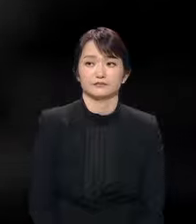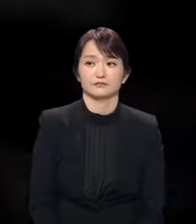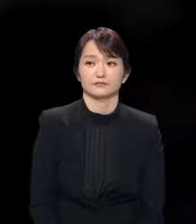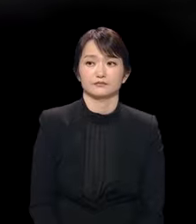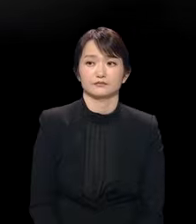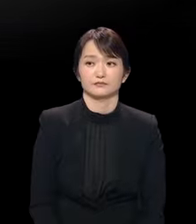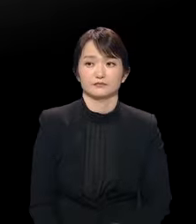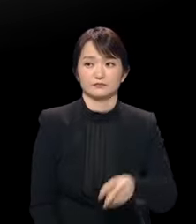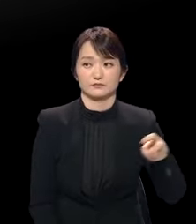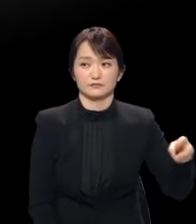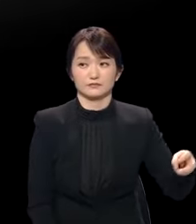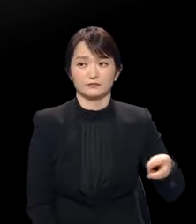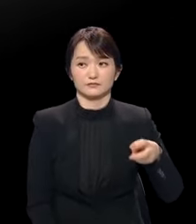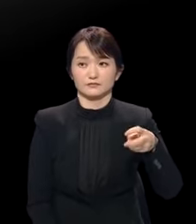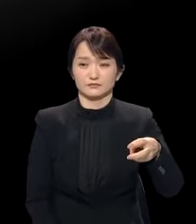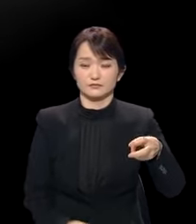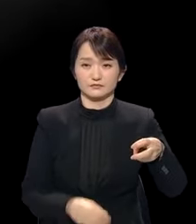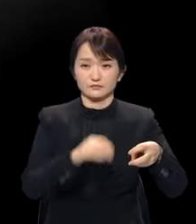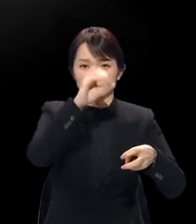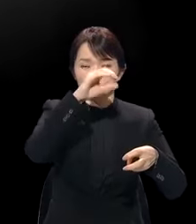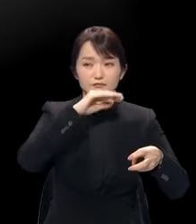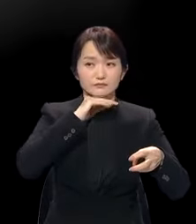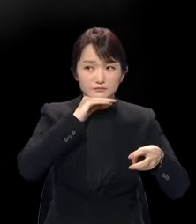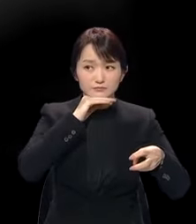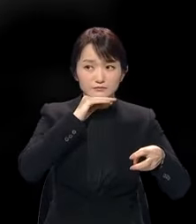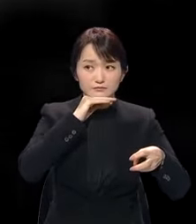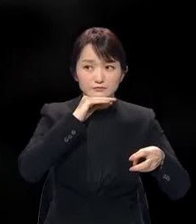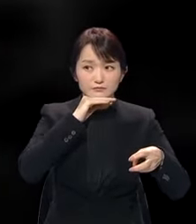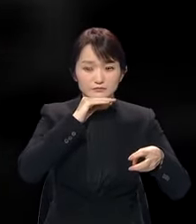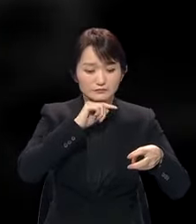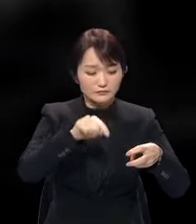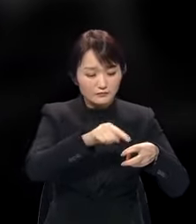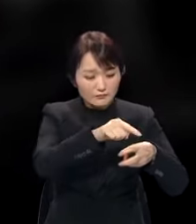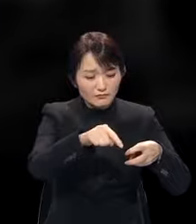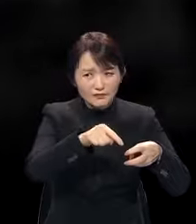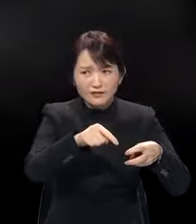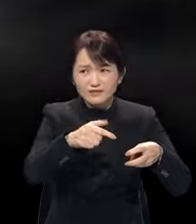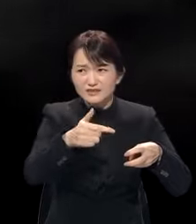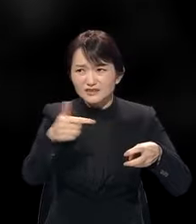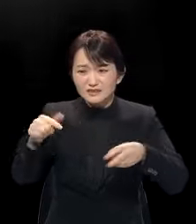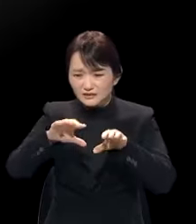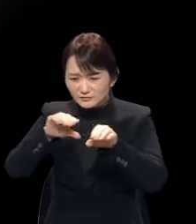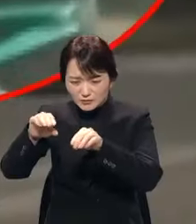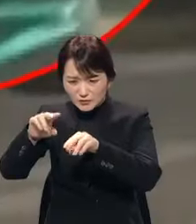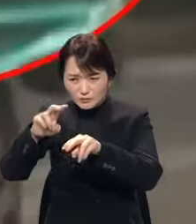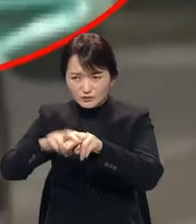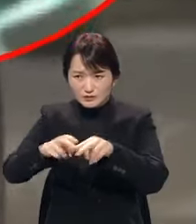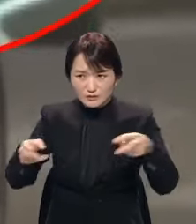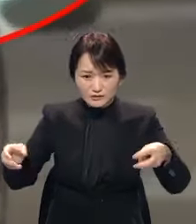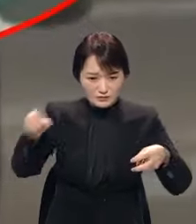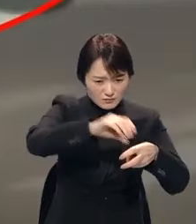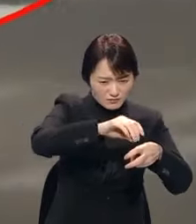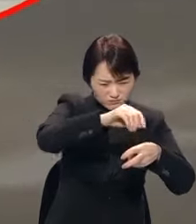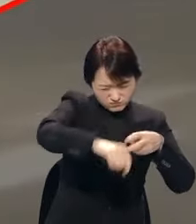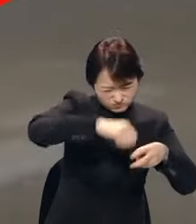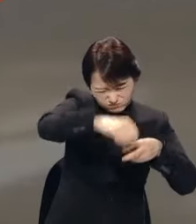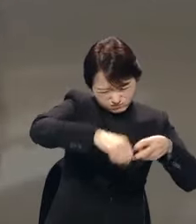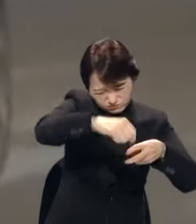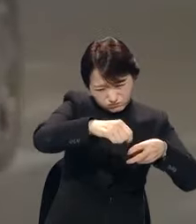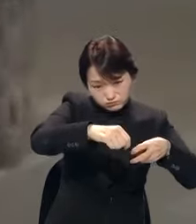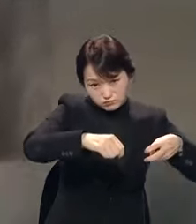1차로에서 신호 대기 중인 차량, 그 보닛 위에 웬 커다란 소파가 저렇게 떠 청테이프로 칭칭 감아가지고 고정까지. 아, 이거